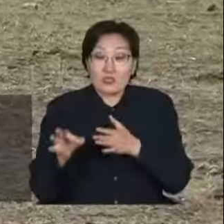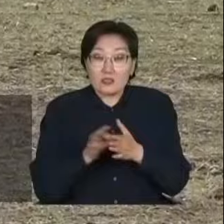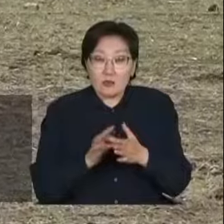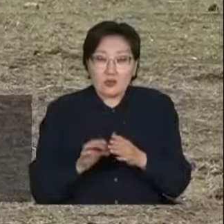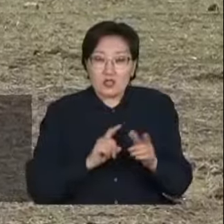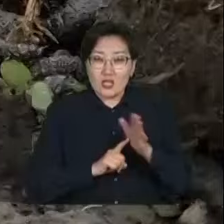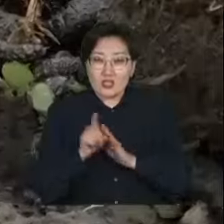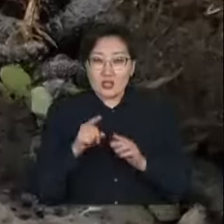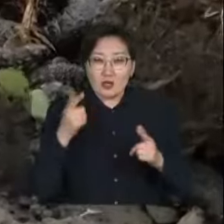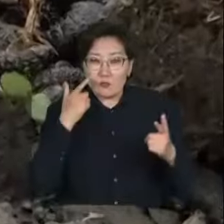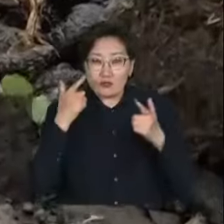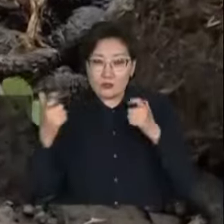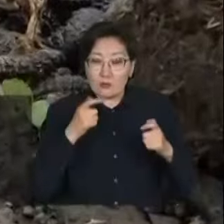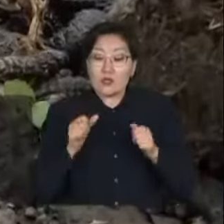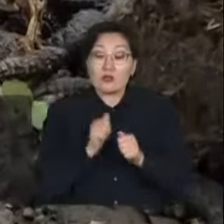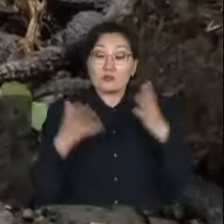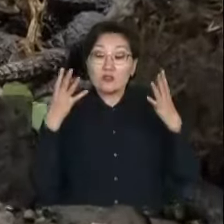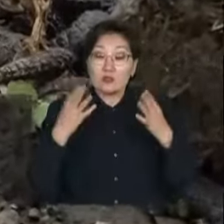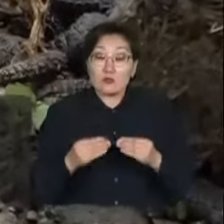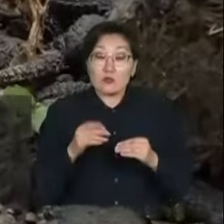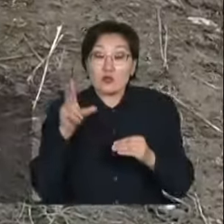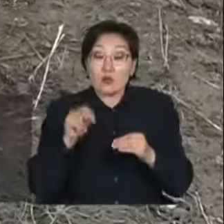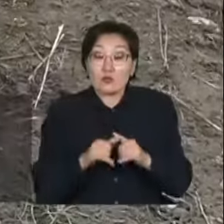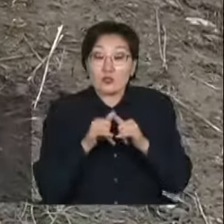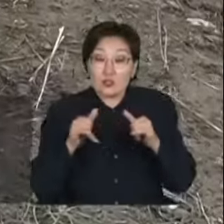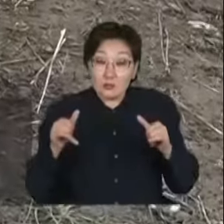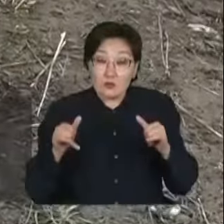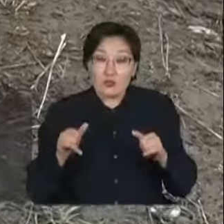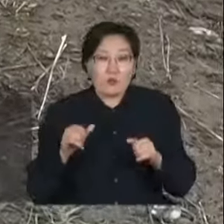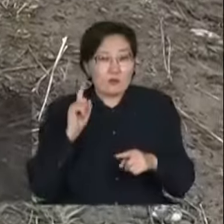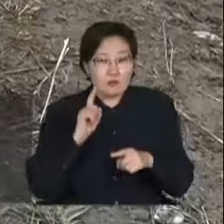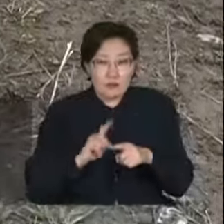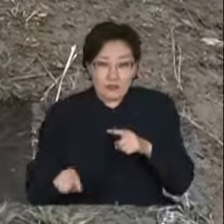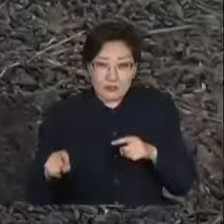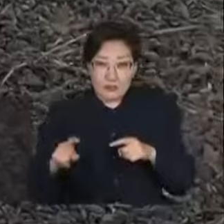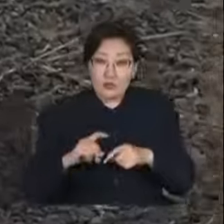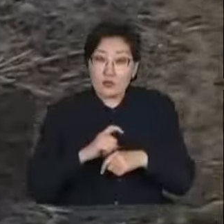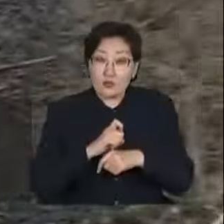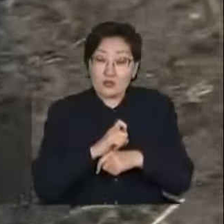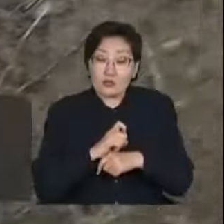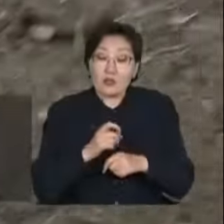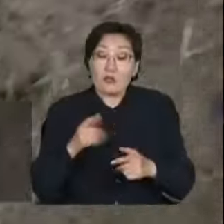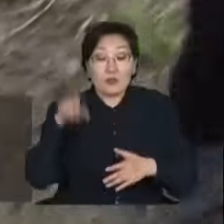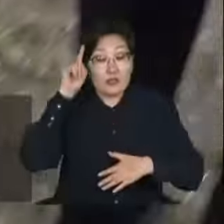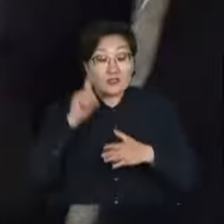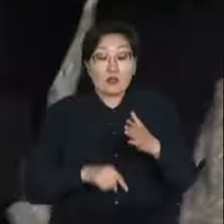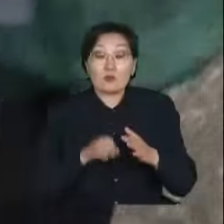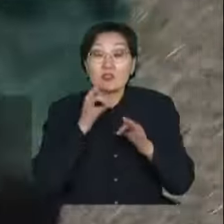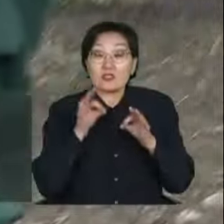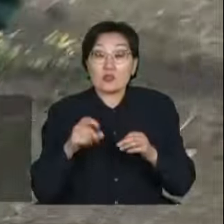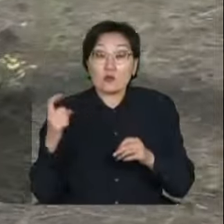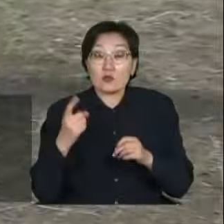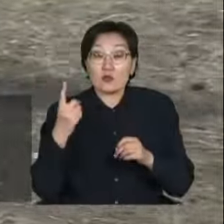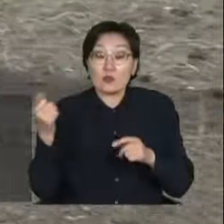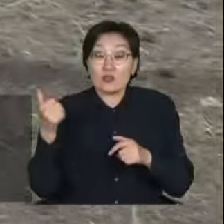забили тревогу. Ведь с каждым днем промедления численность насекомых растет с геометрической прогрессией. Если верить словам аграриев, только за